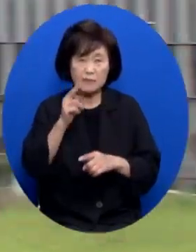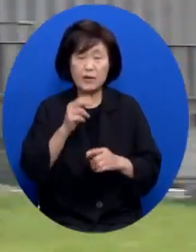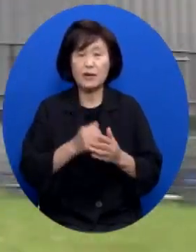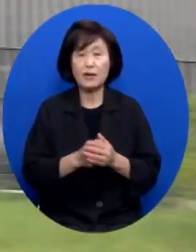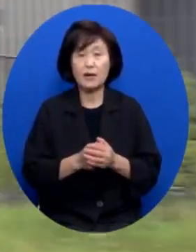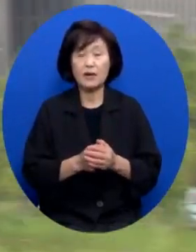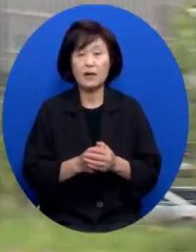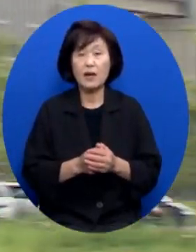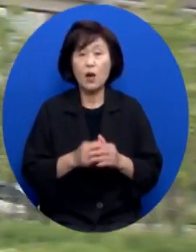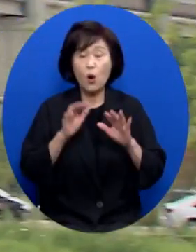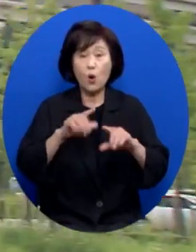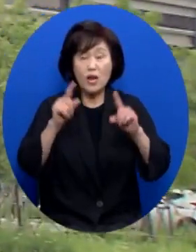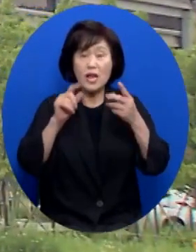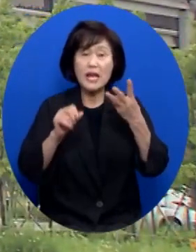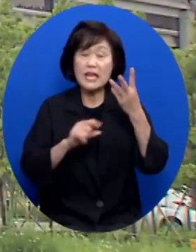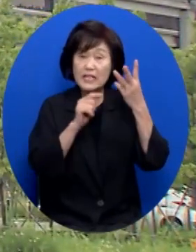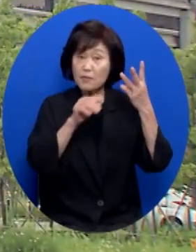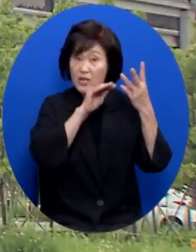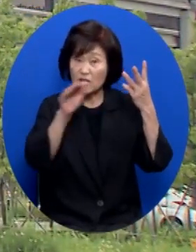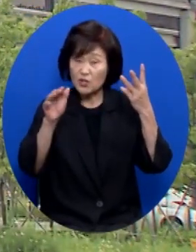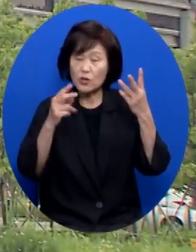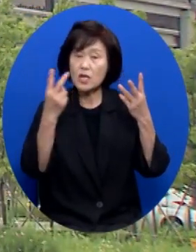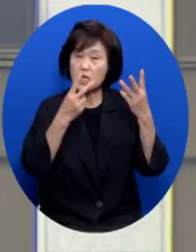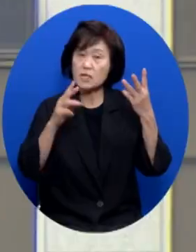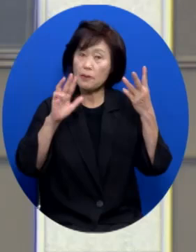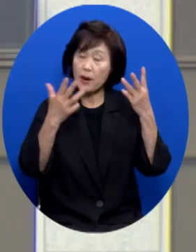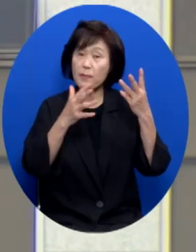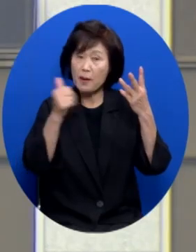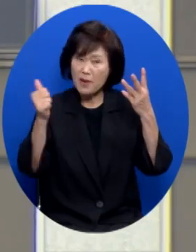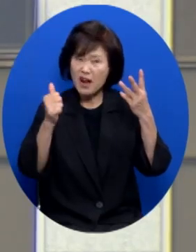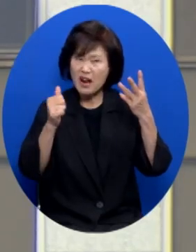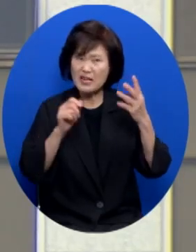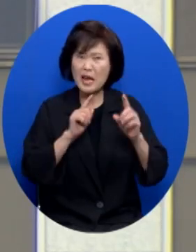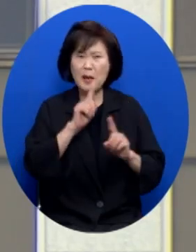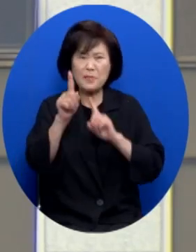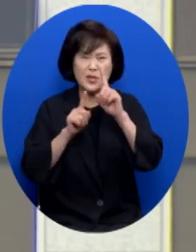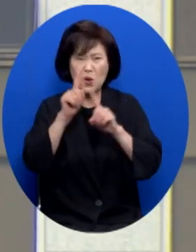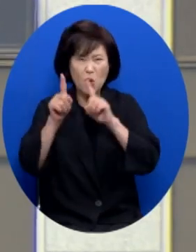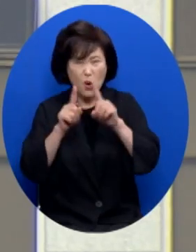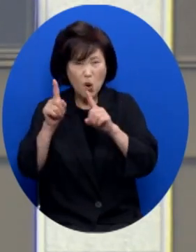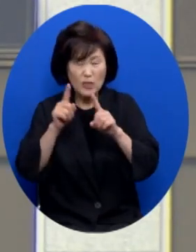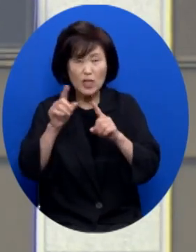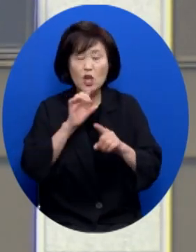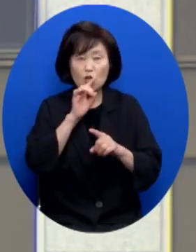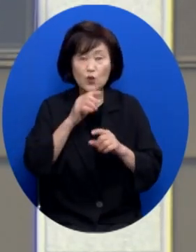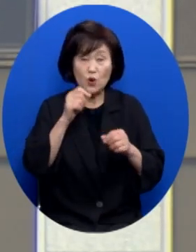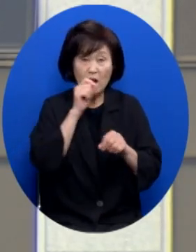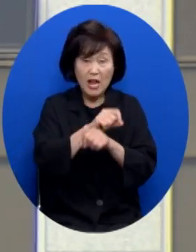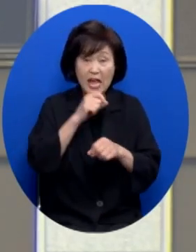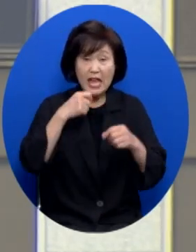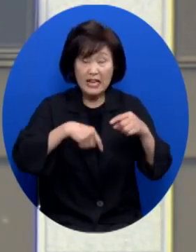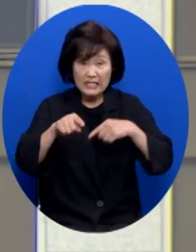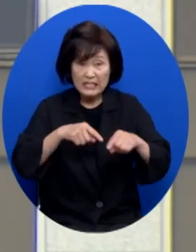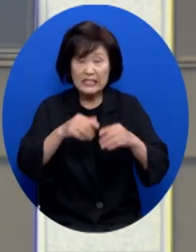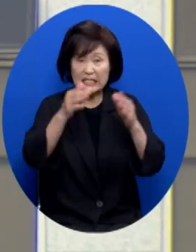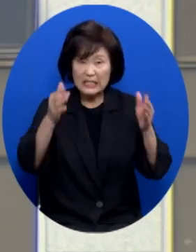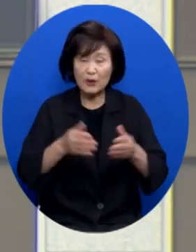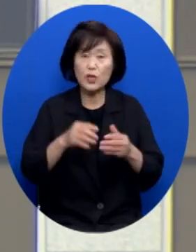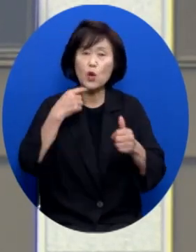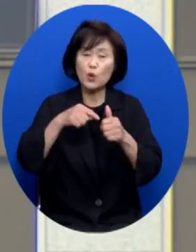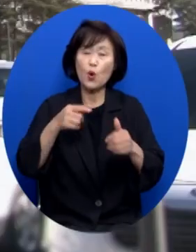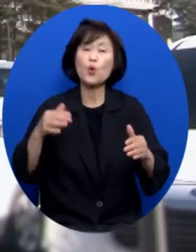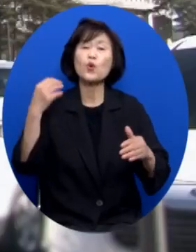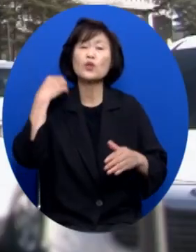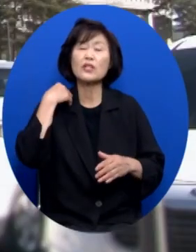국민권익위원회에 따르면 올해 3월 기준 약 2,800명의 악성 민원인이 중앙행정기관과 지자체, 교육청에